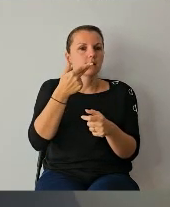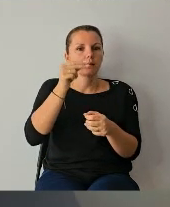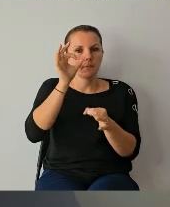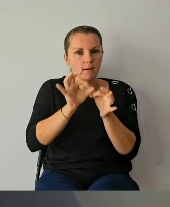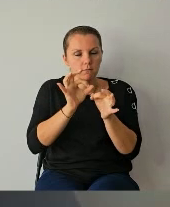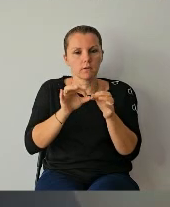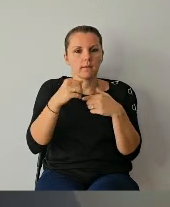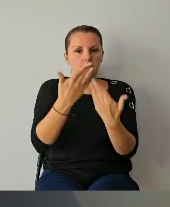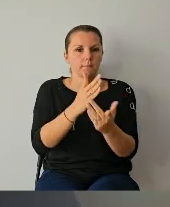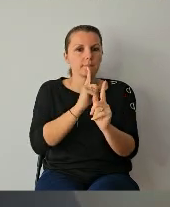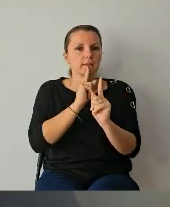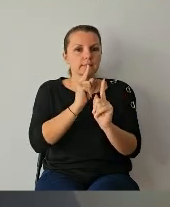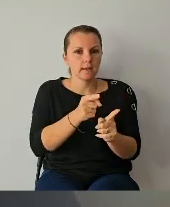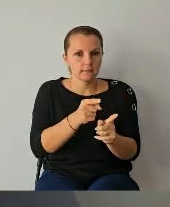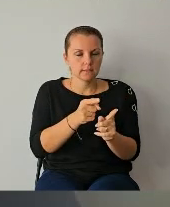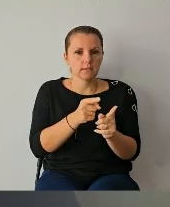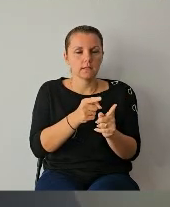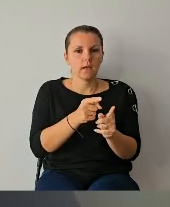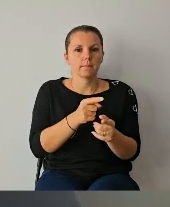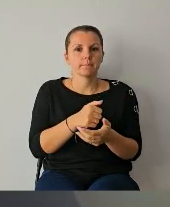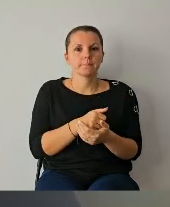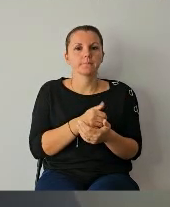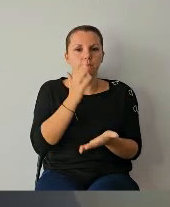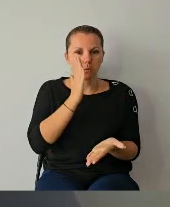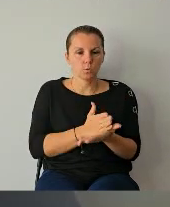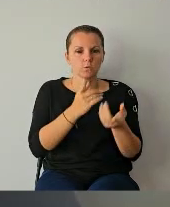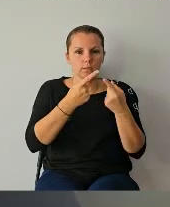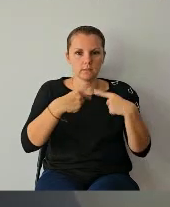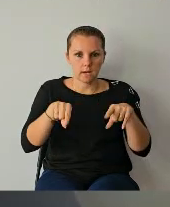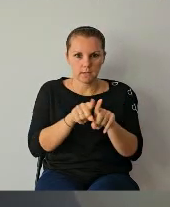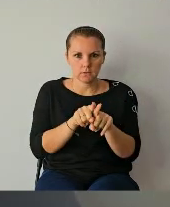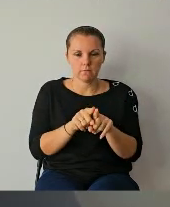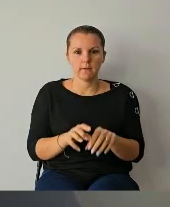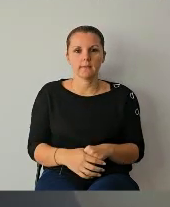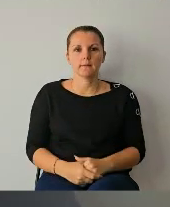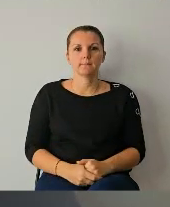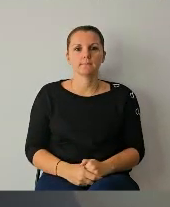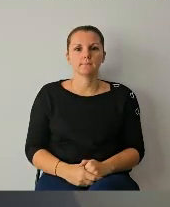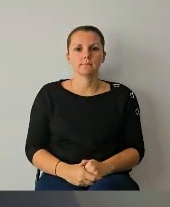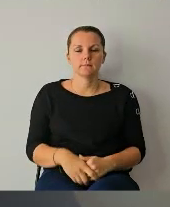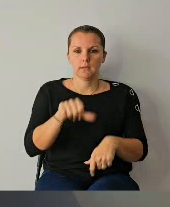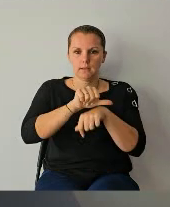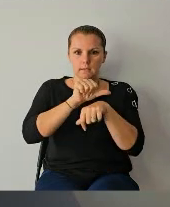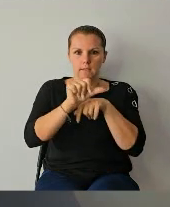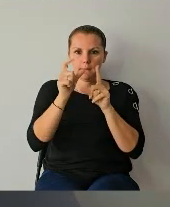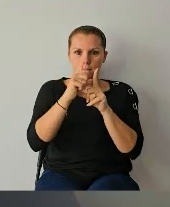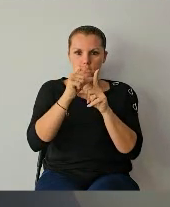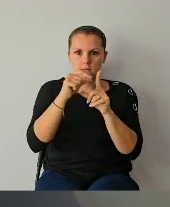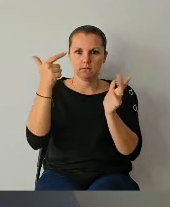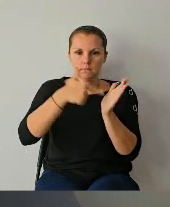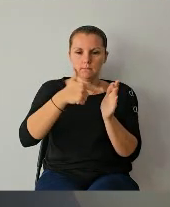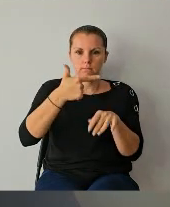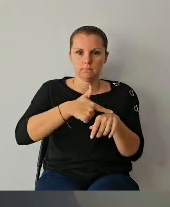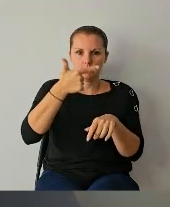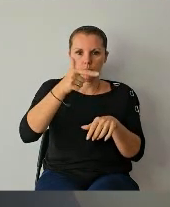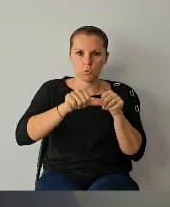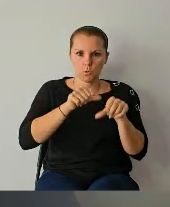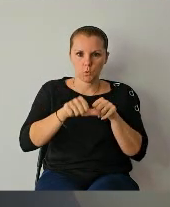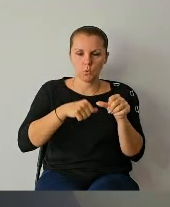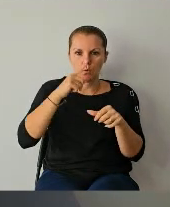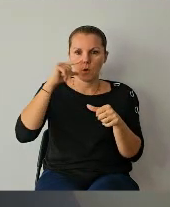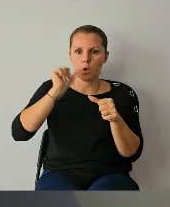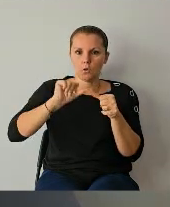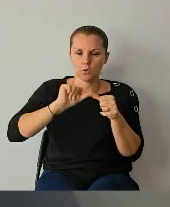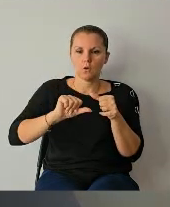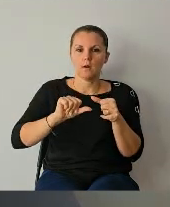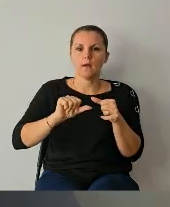liceum, które zostały zrealizowane. I 11 października 2022 roku kontrola była